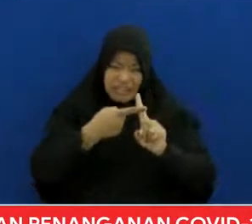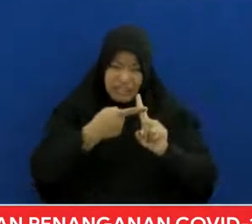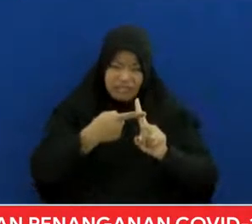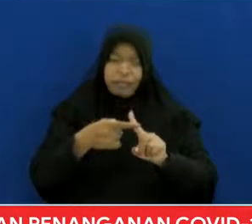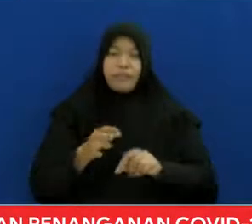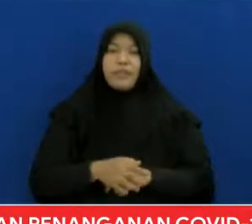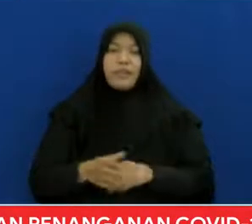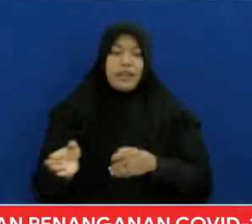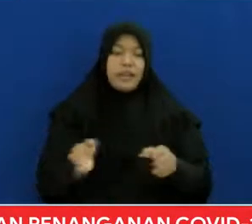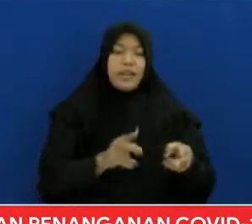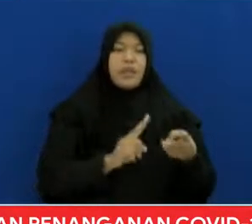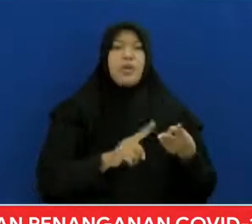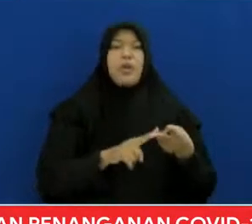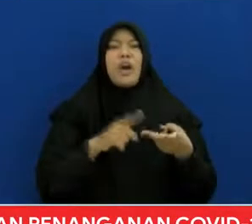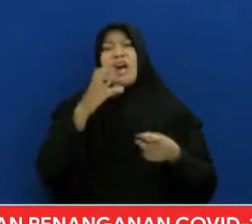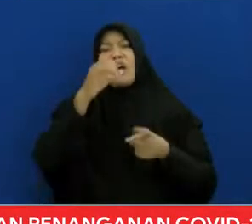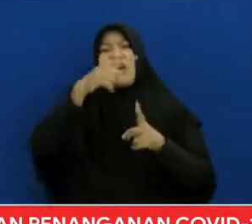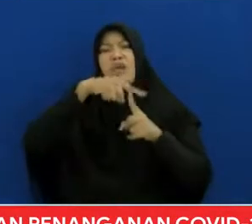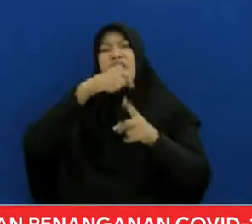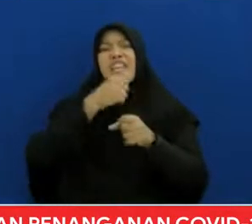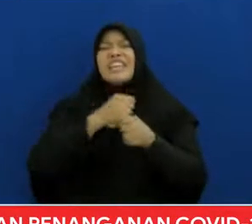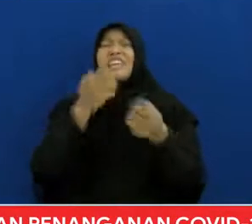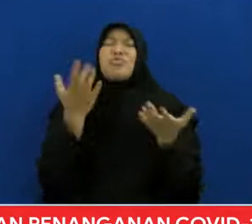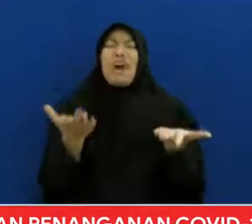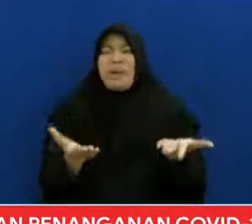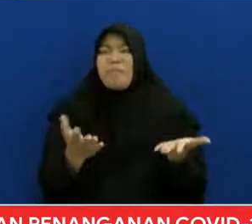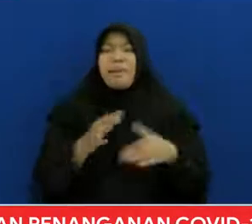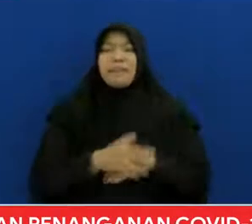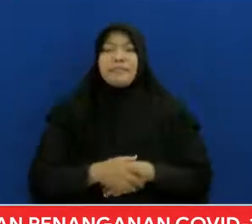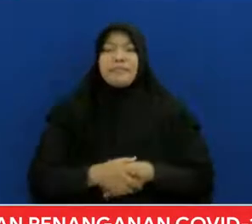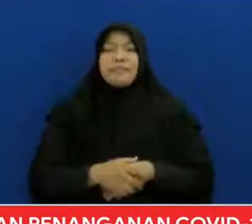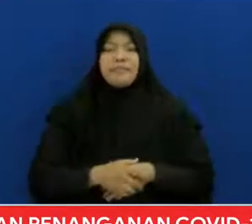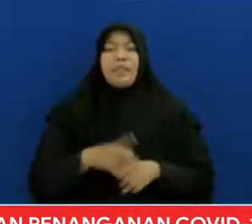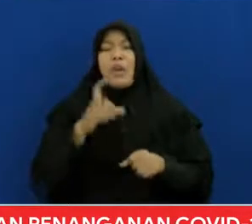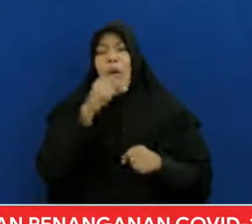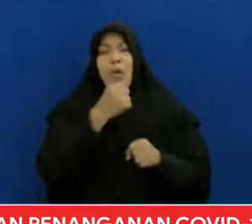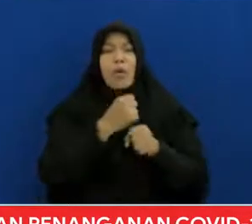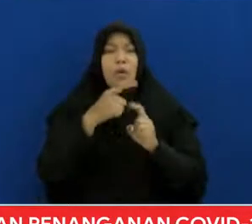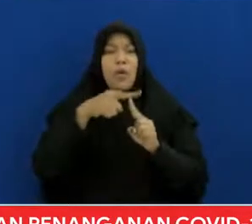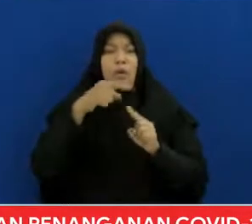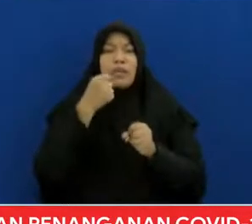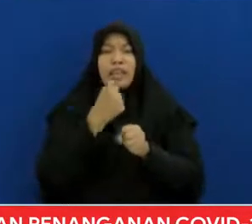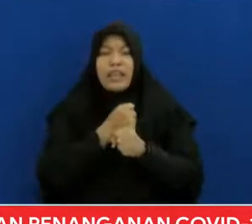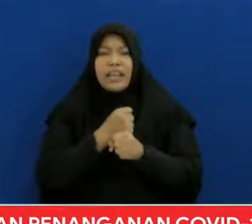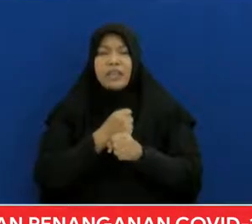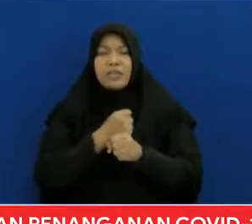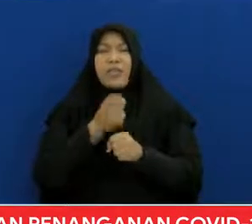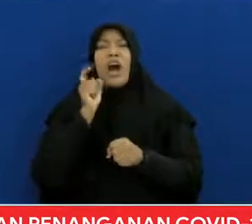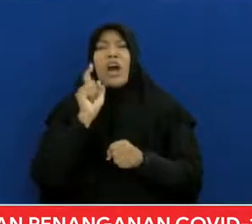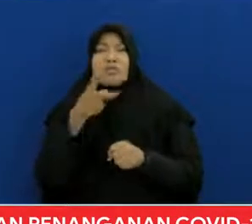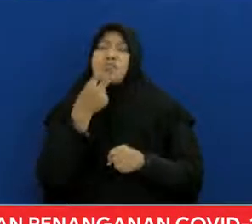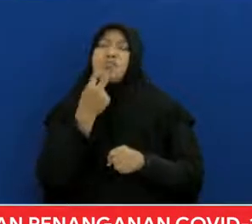dengan OTG? Dan apakah OTG ini akan menjalani swab?